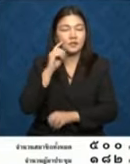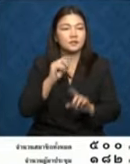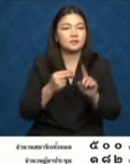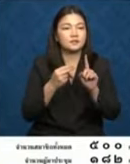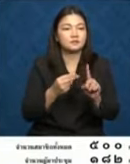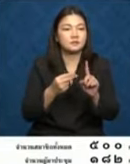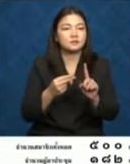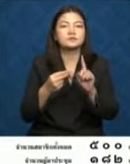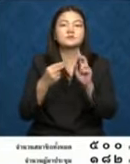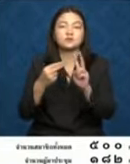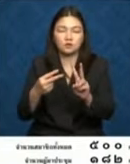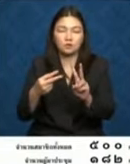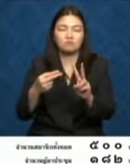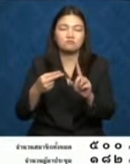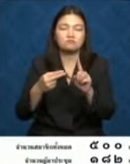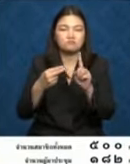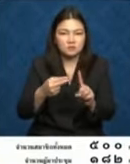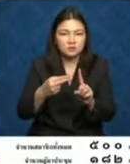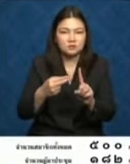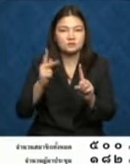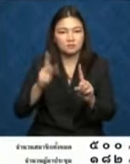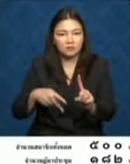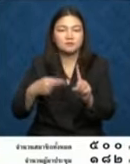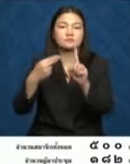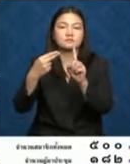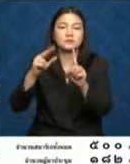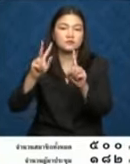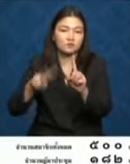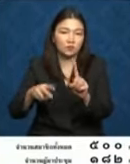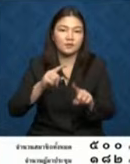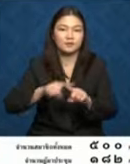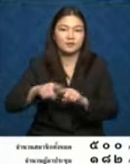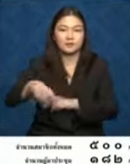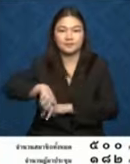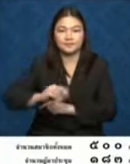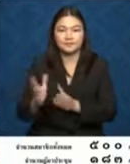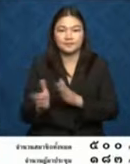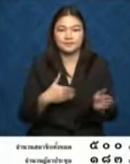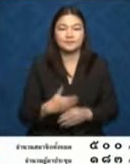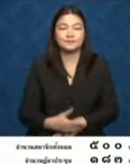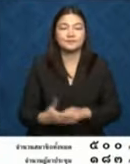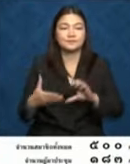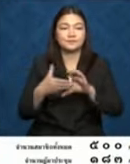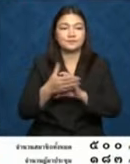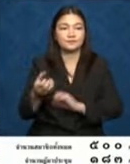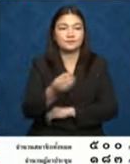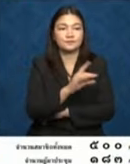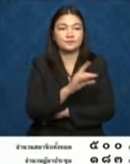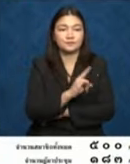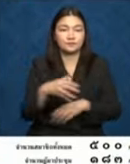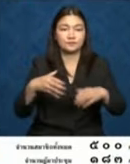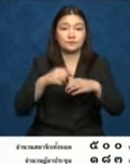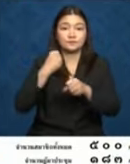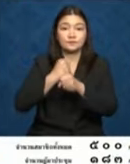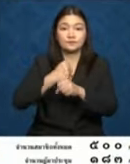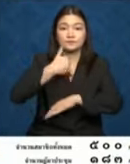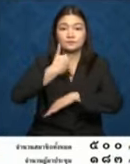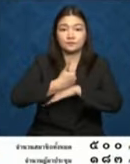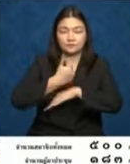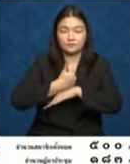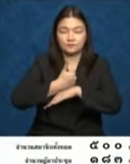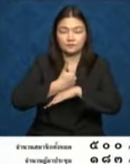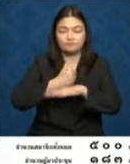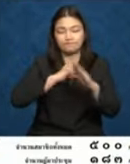11,000ถึง 12,000 อยู่แล้วครับเรื่องที่3ครับขอสไลด์ด้วยครับเป็นเรื่องเกี่ยวกับพี่น้องกำนันผู้ใหญ่บ้านทั้งประเทศ